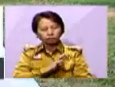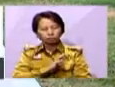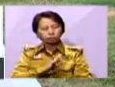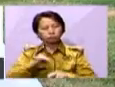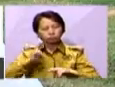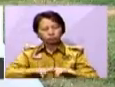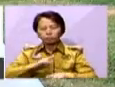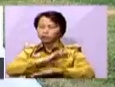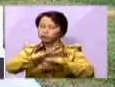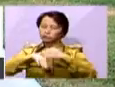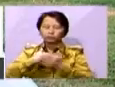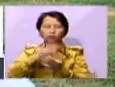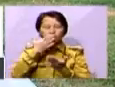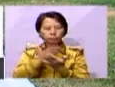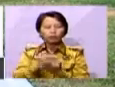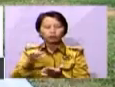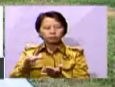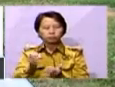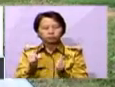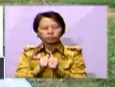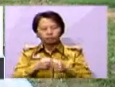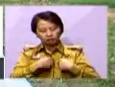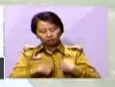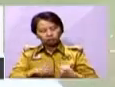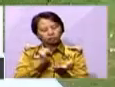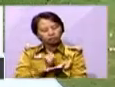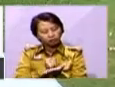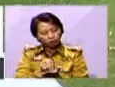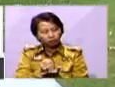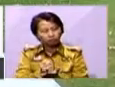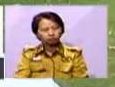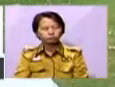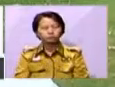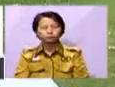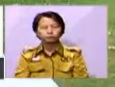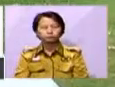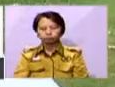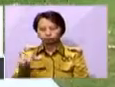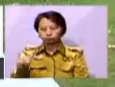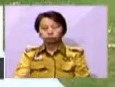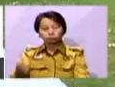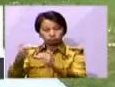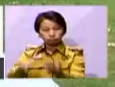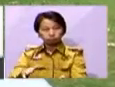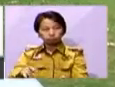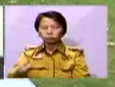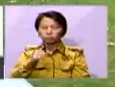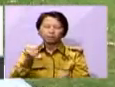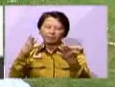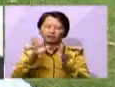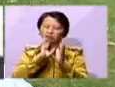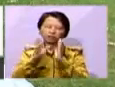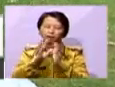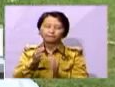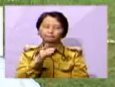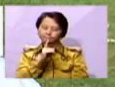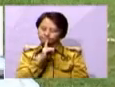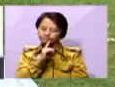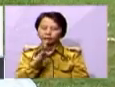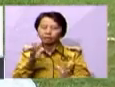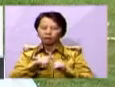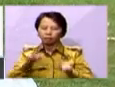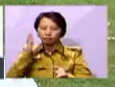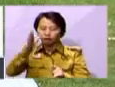kedudukan yang amat baik dengan hati yang ikhlas. Arwah ini adalah seorang yang tak banyak cakap tapi dia